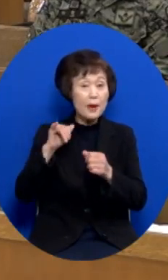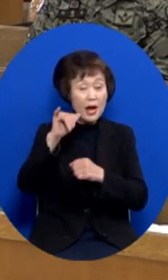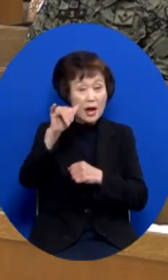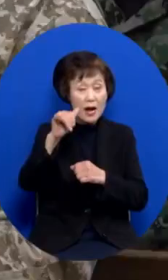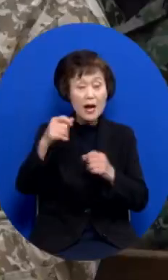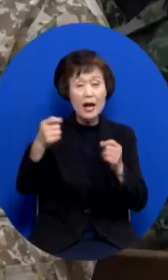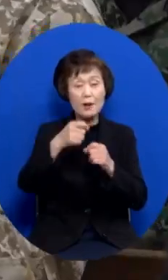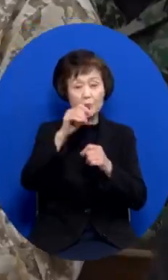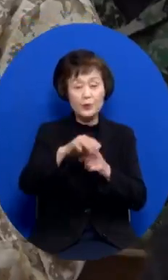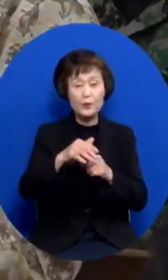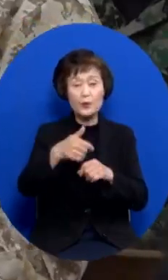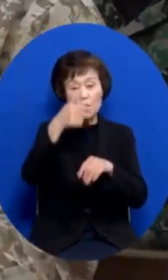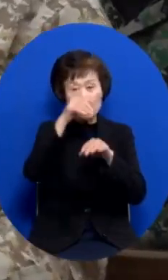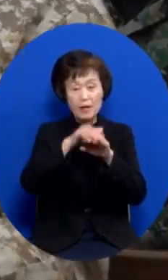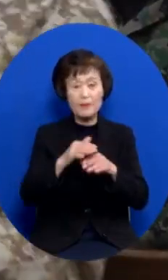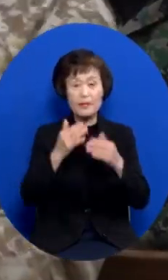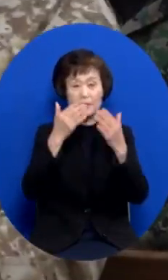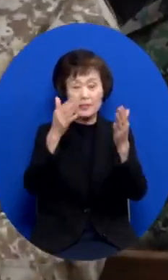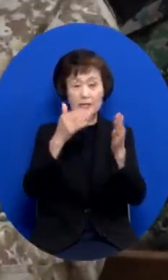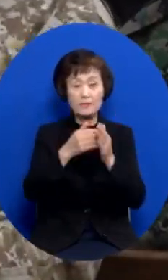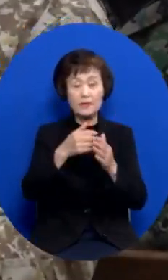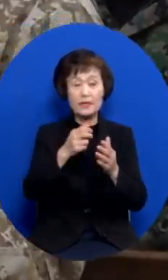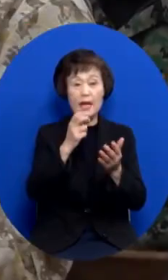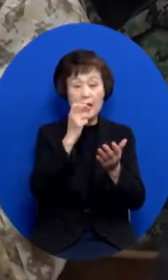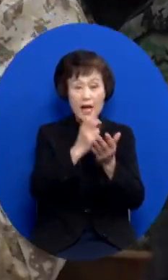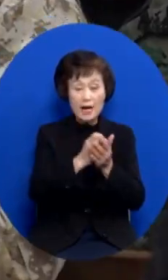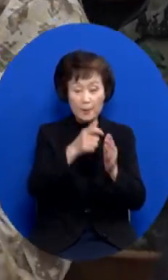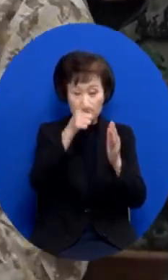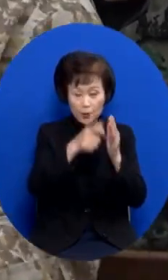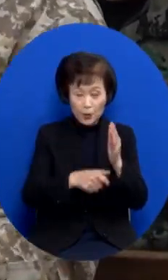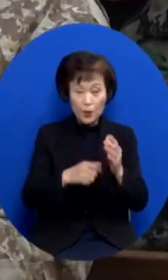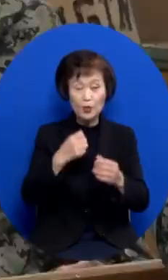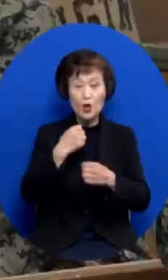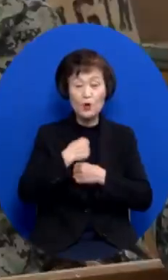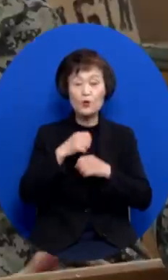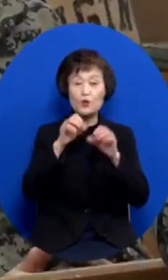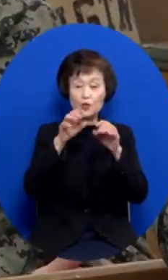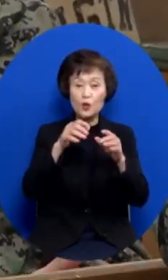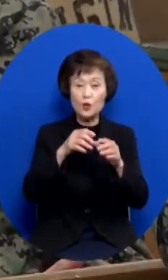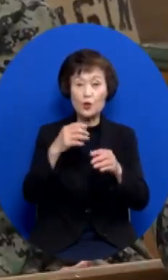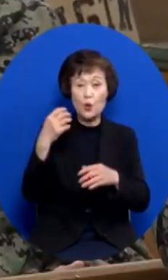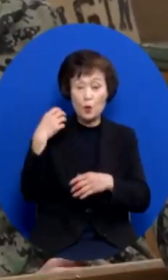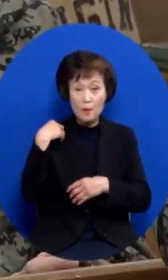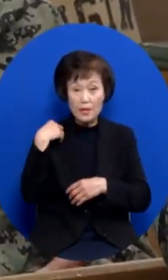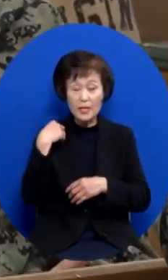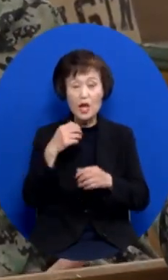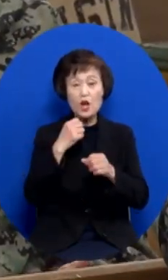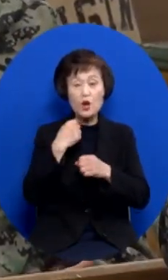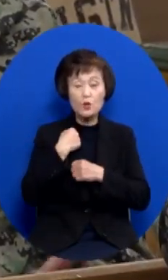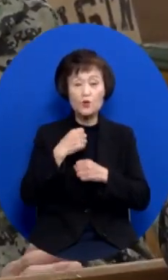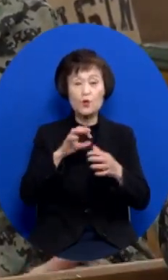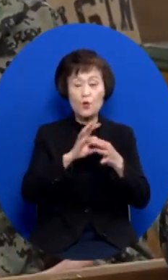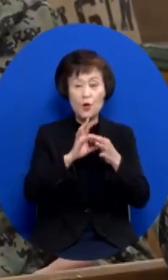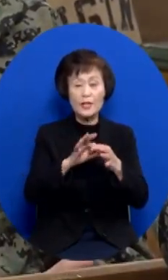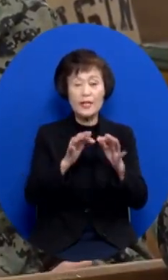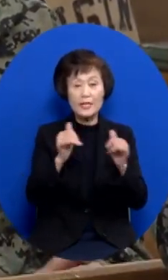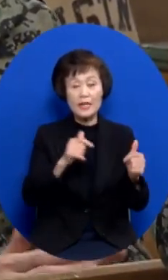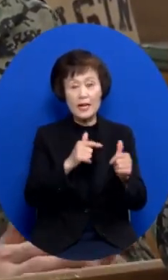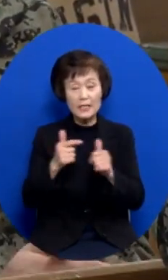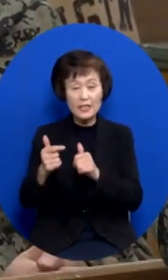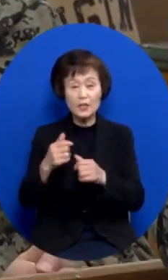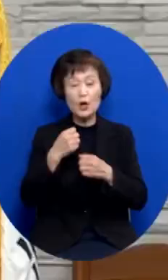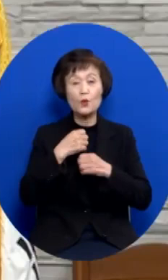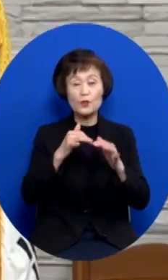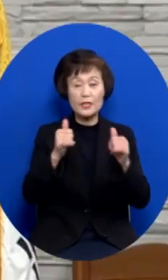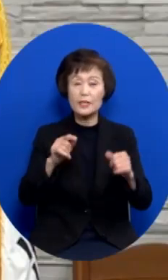열었습니다. 예배는 기독교 대한감리회 군선교회 주관으로 군 관계자들과 파병 장병 등 100여